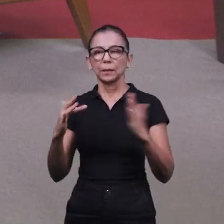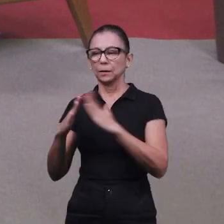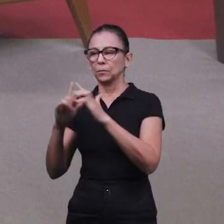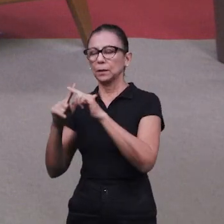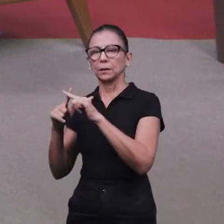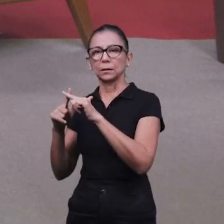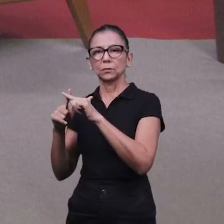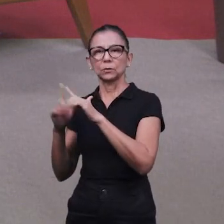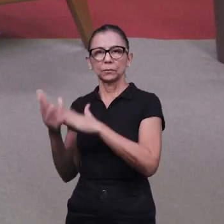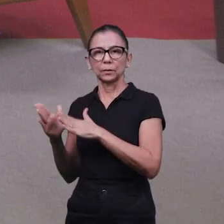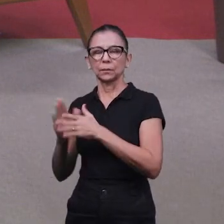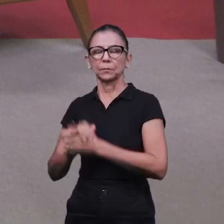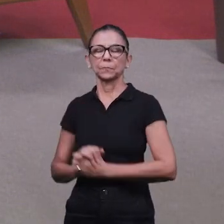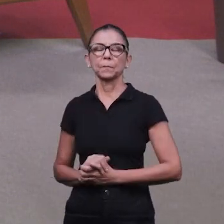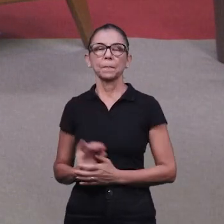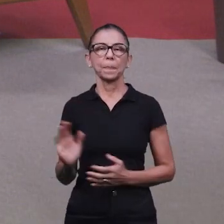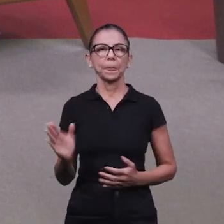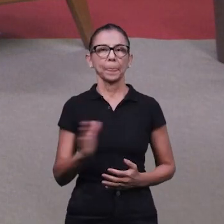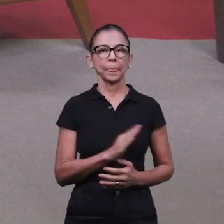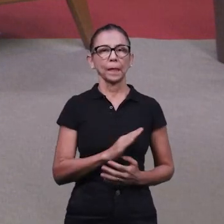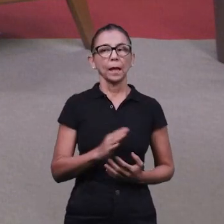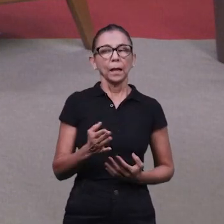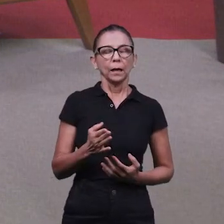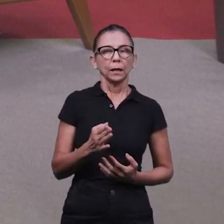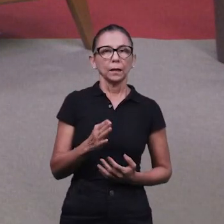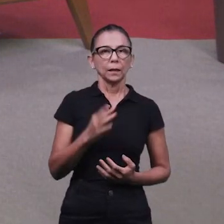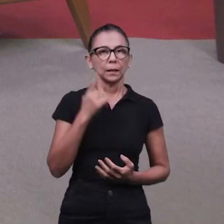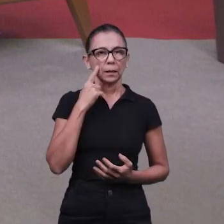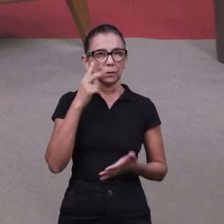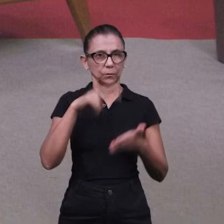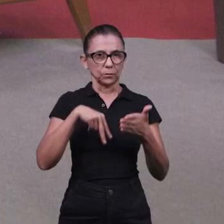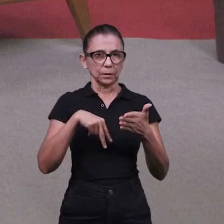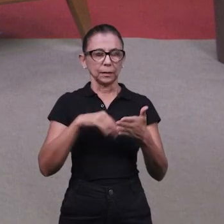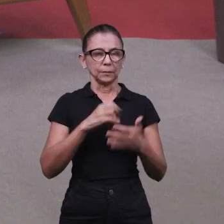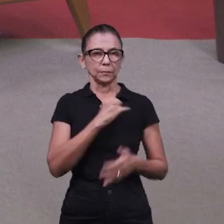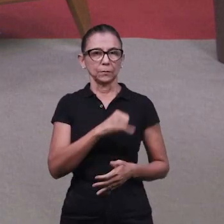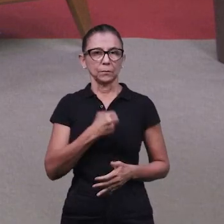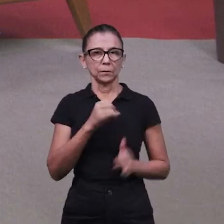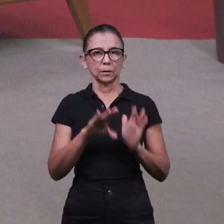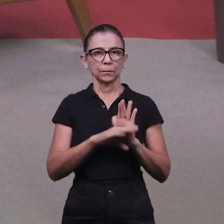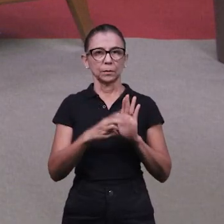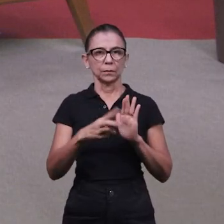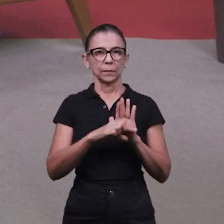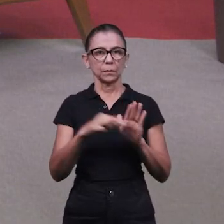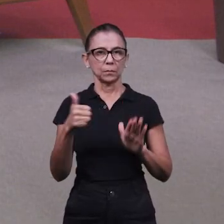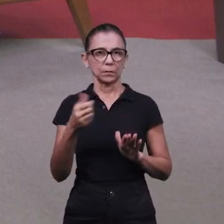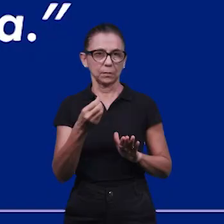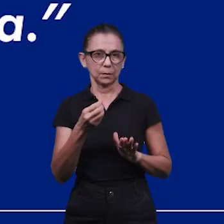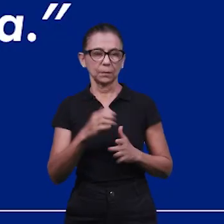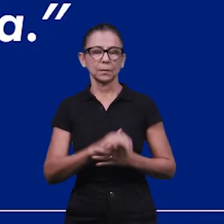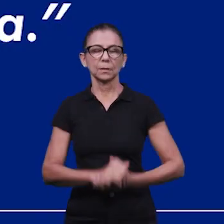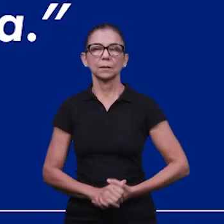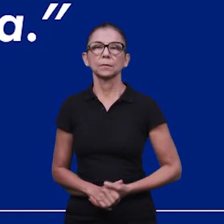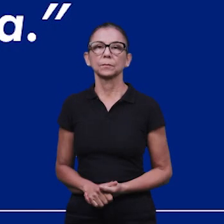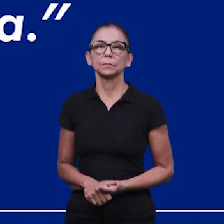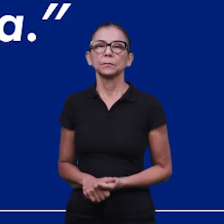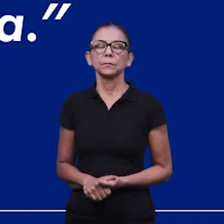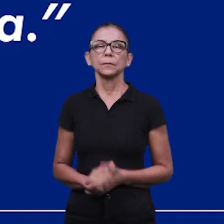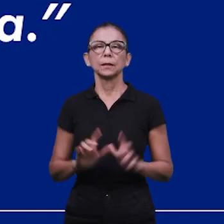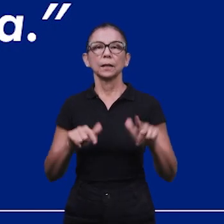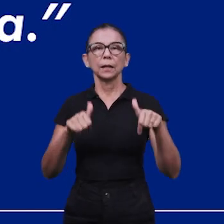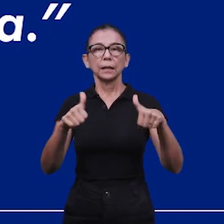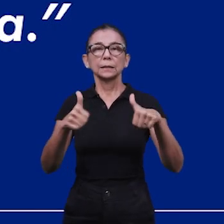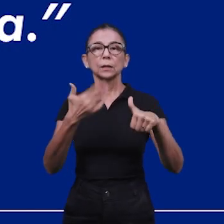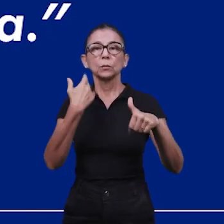gloire à Jésus. Tout est prophétique. Nous allons parler de la Trinité. Je vais lire un texte ici, Jean chapitre 3, verset 16, qui parle